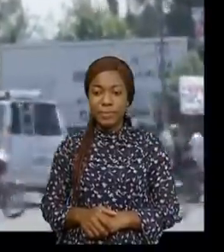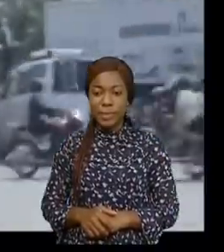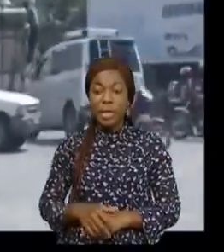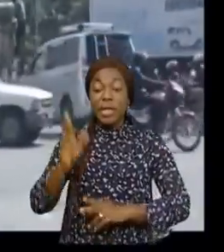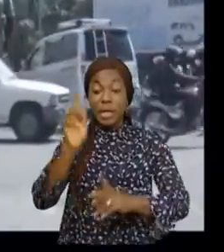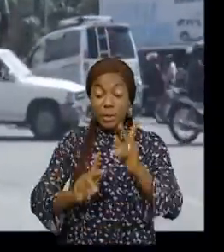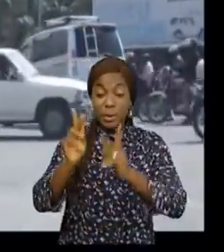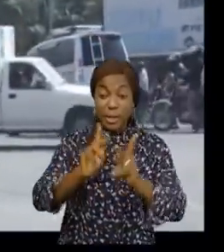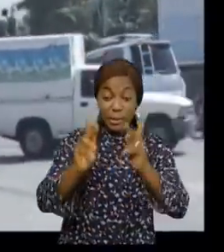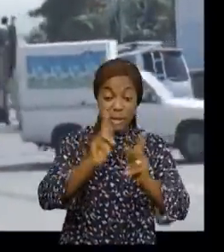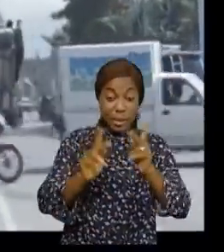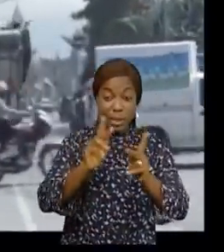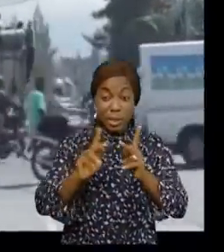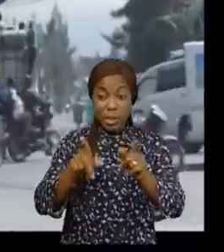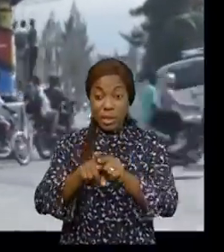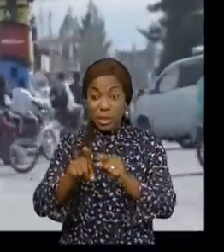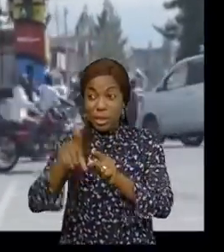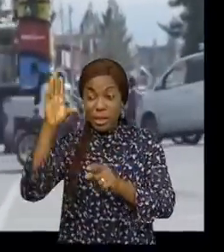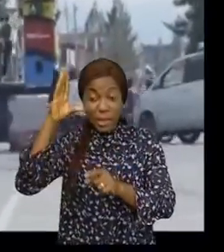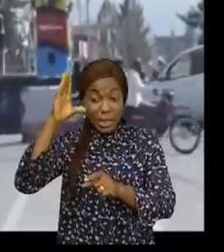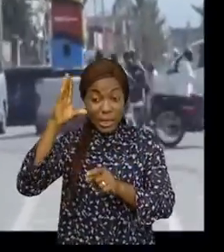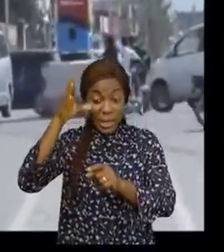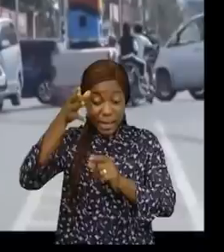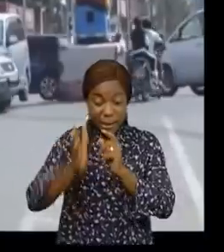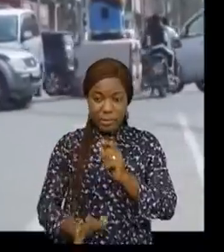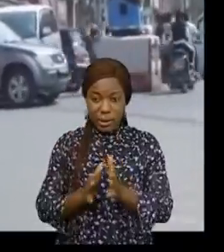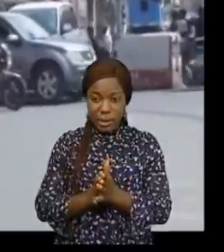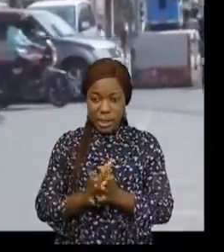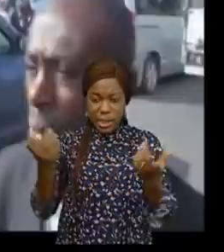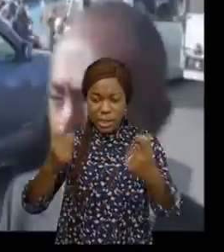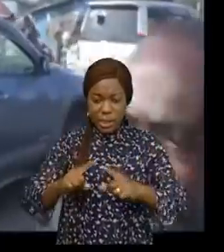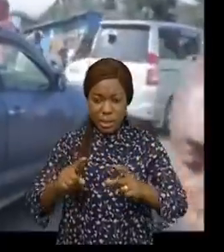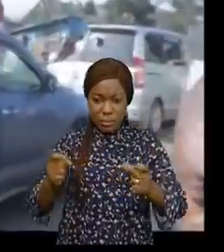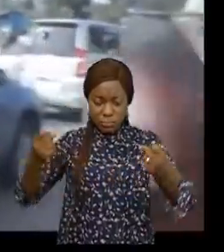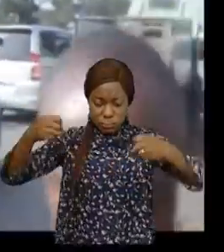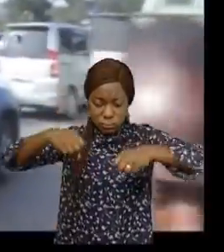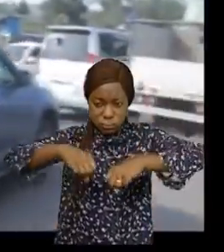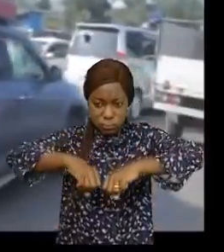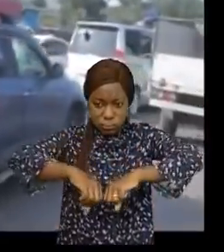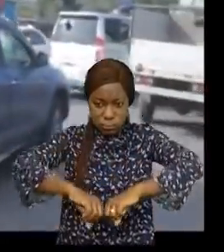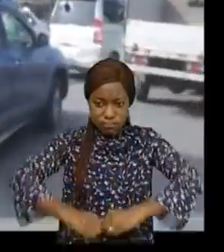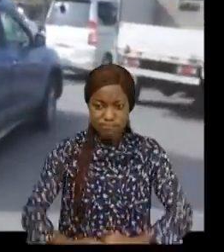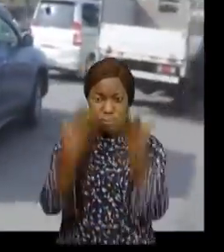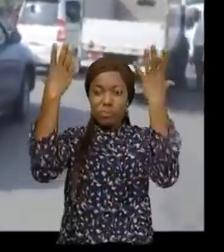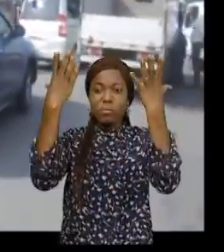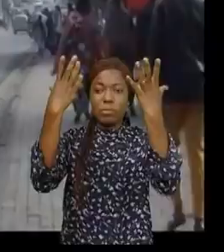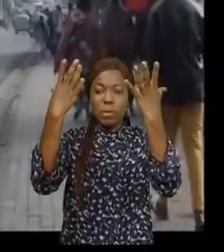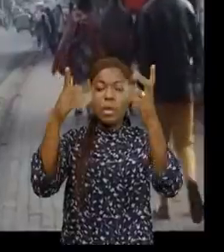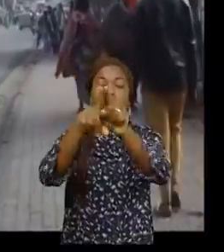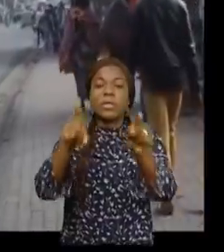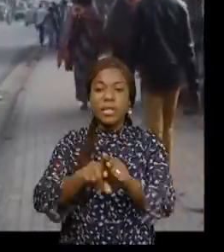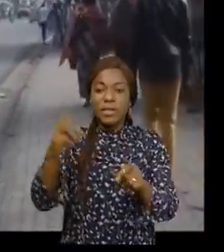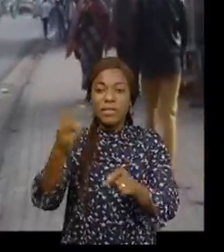quartiers listés par les experts comme localisés dans la zone rouge d'où une éruption peut surgir ont été dans diverses directions le